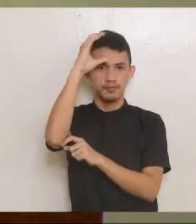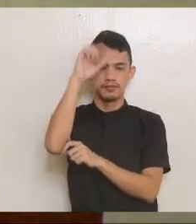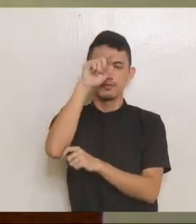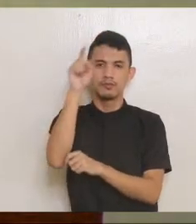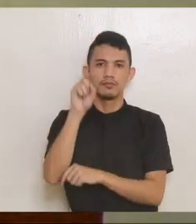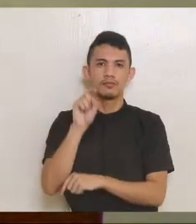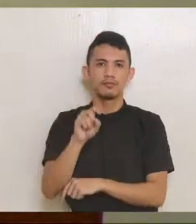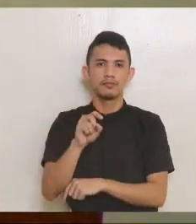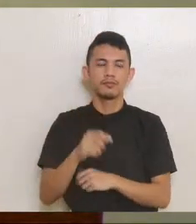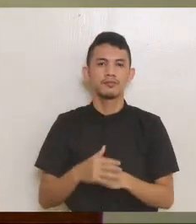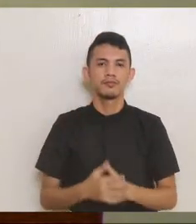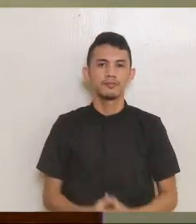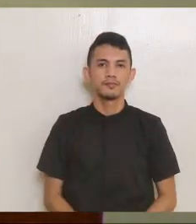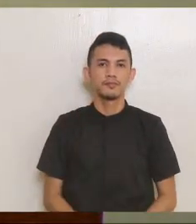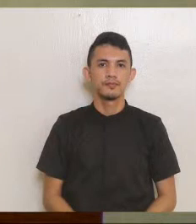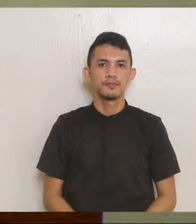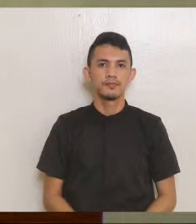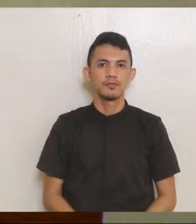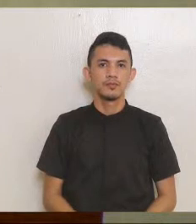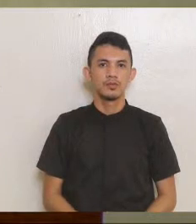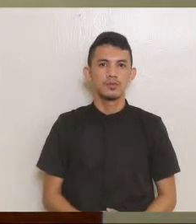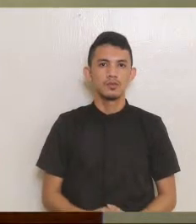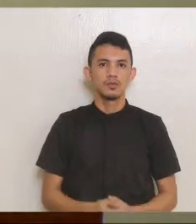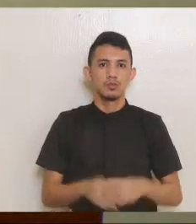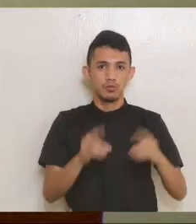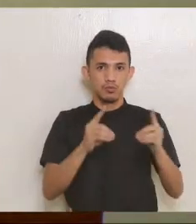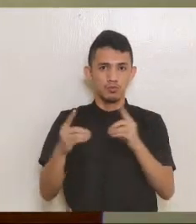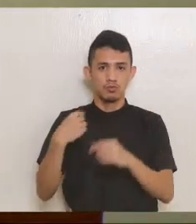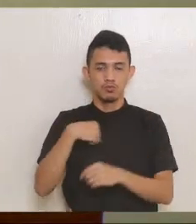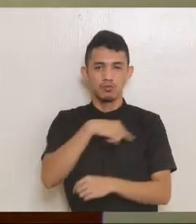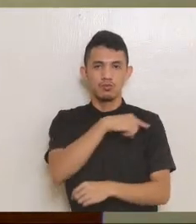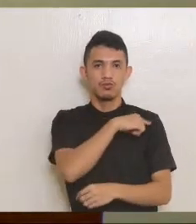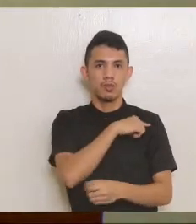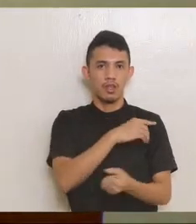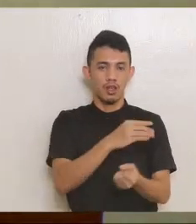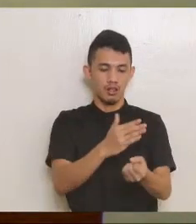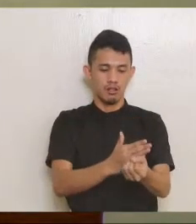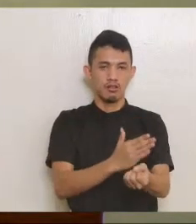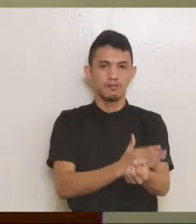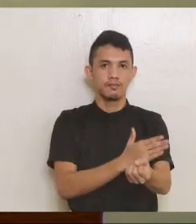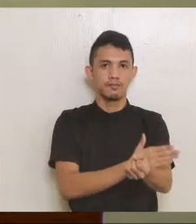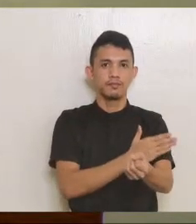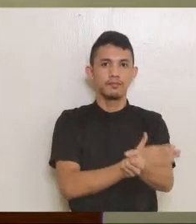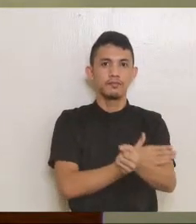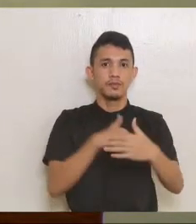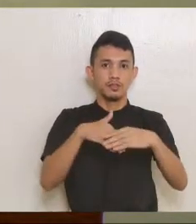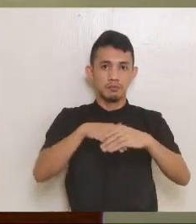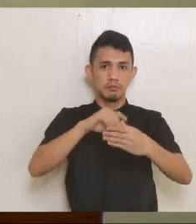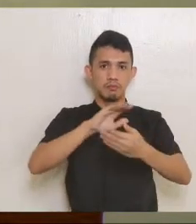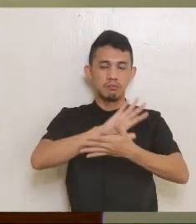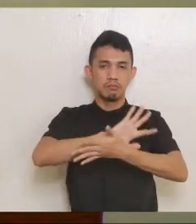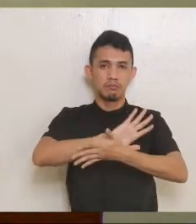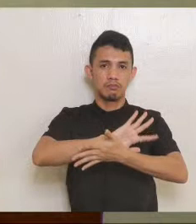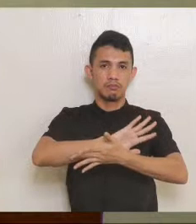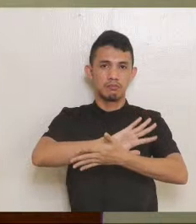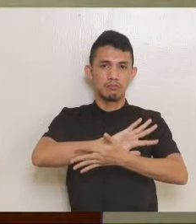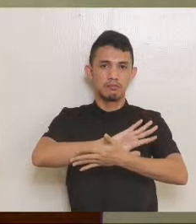Ato ba kining gipalambo despite nining COVID-19?